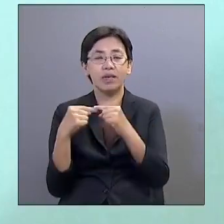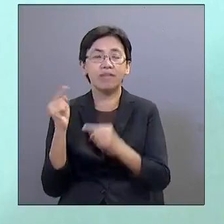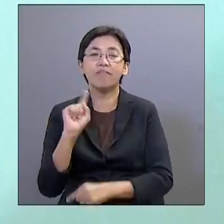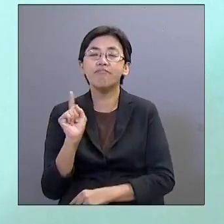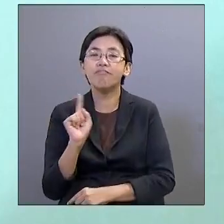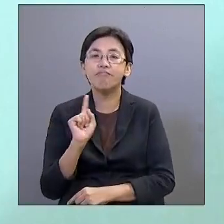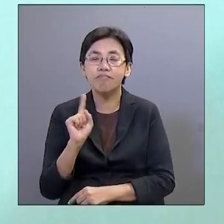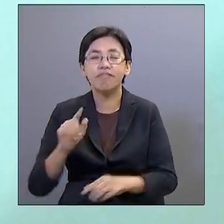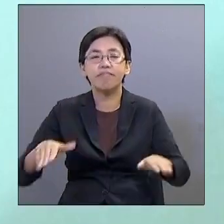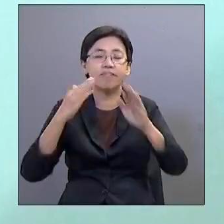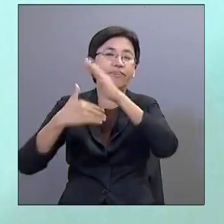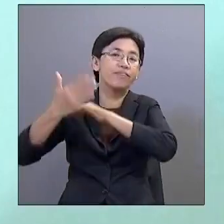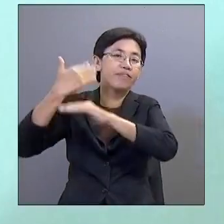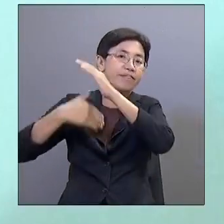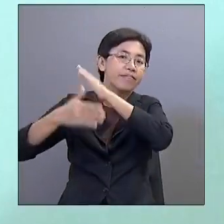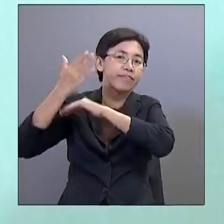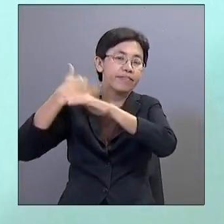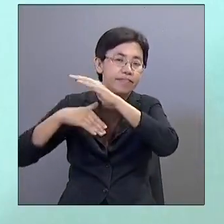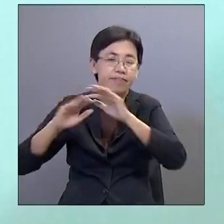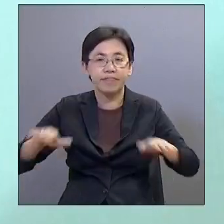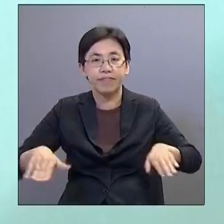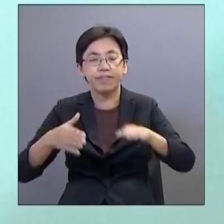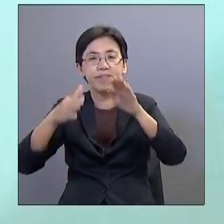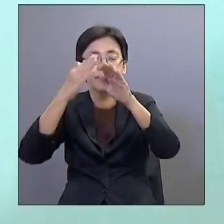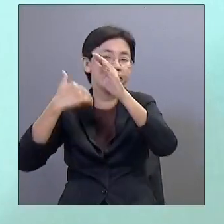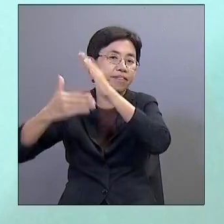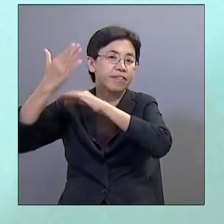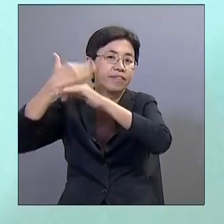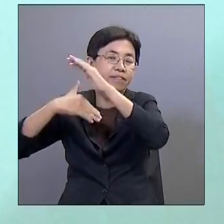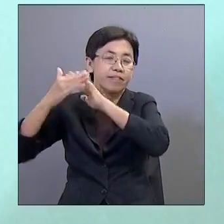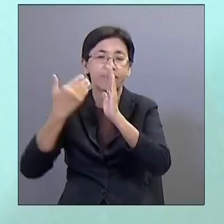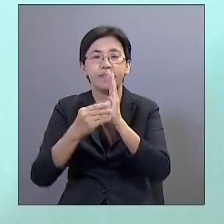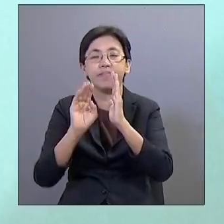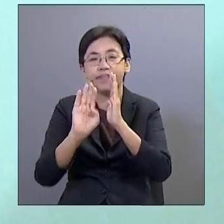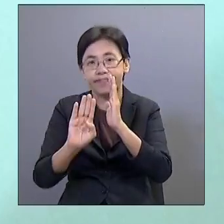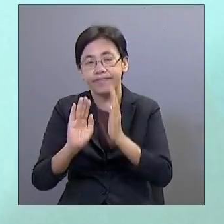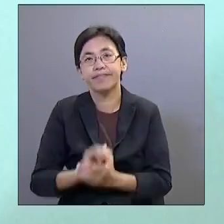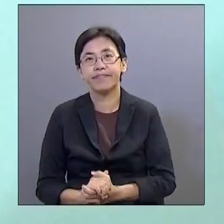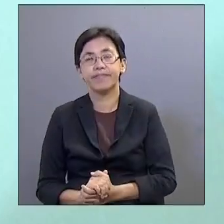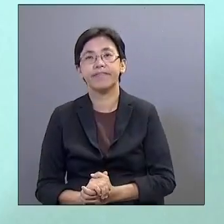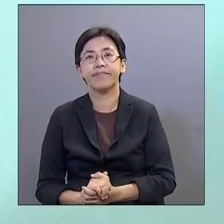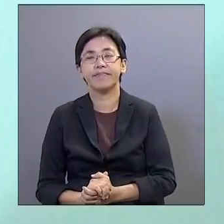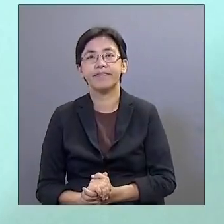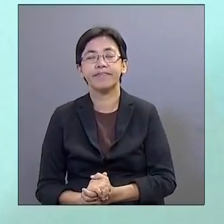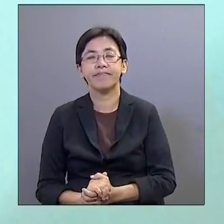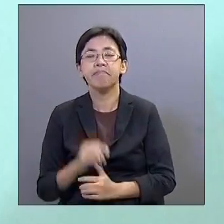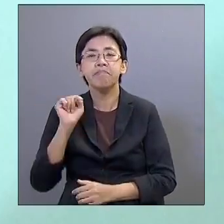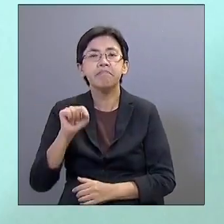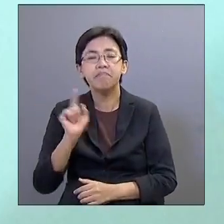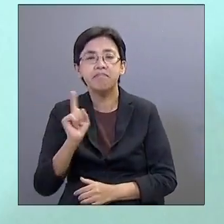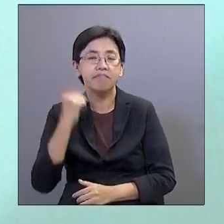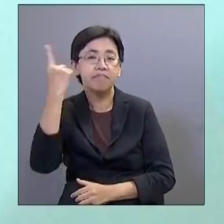ษณะโบราณสถานคุณผู้ชมคะที่ปราสาทเมืองต่ำอารยธรรมโบราณจังหวัดบุรีรัมย์เนี่ยตอนนี้เนี่ยส่งผลดีทีเดียวพอนักท่องเที่ยว